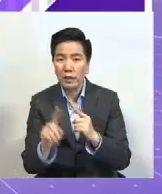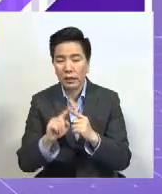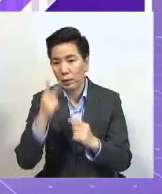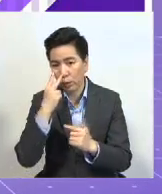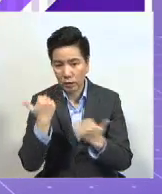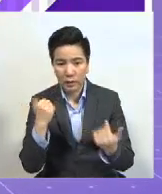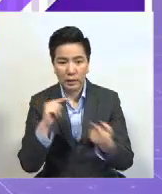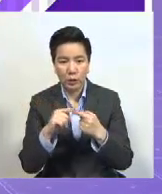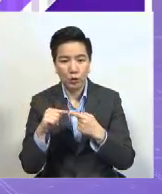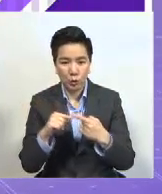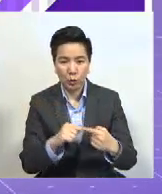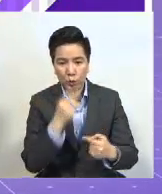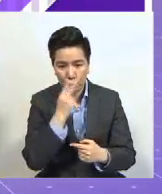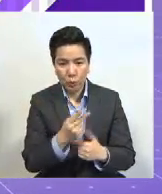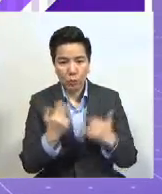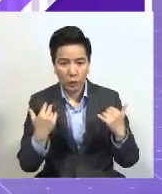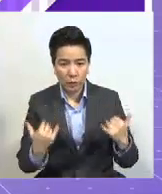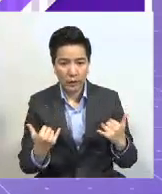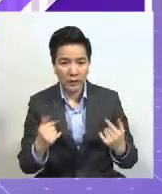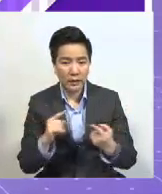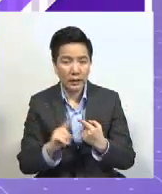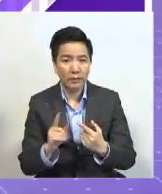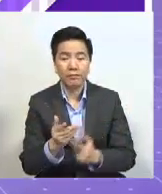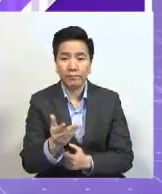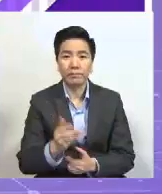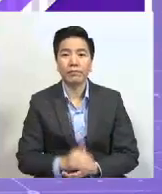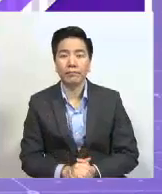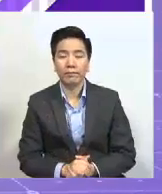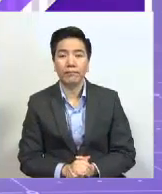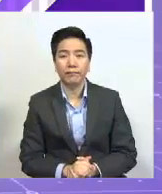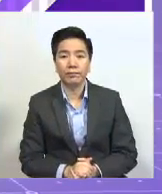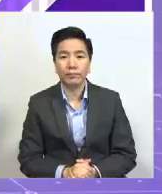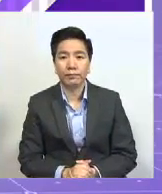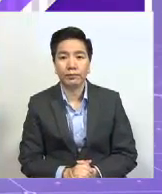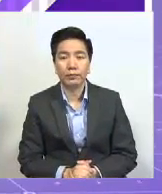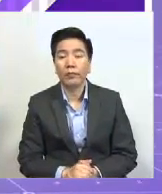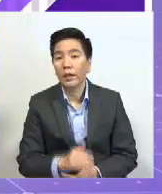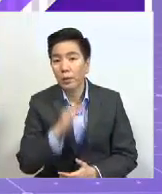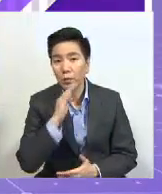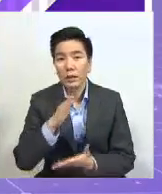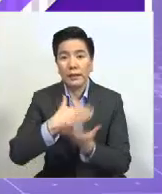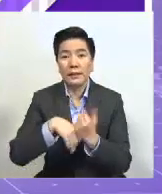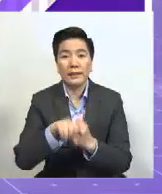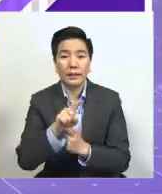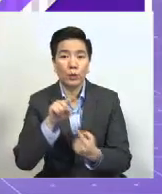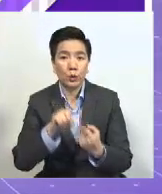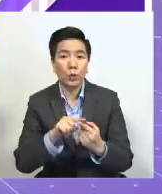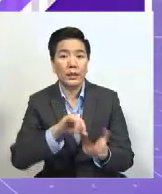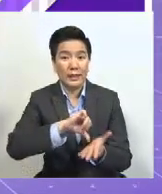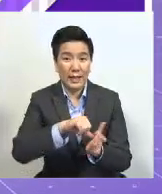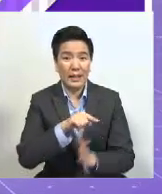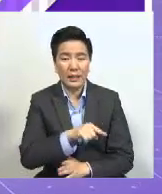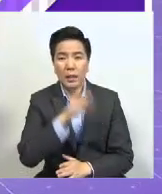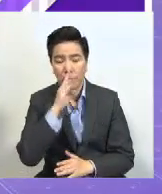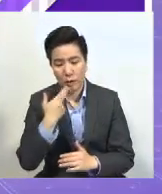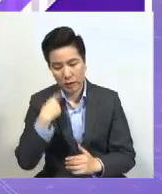ไป ค่ะ สถานการณ์ที่ครับผมเชิญครับผม ค่ะค่ะอาจารย์คะแล้วถ้านอกจากเศรษฐกิจของอิหร่านที่แน่นอนว่า